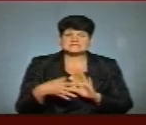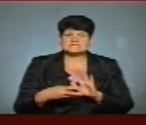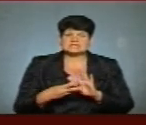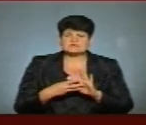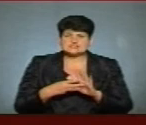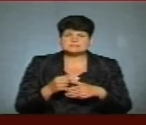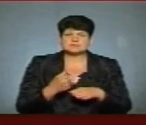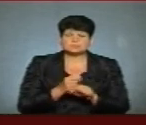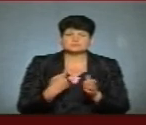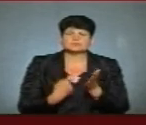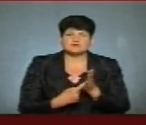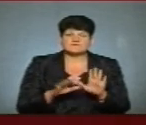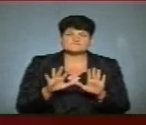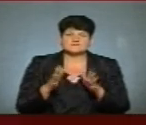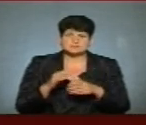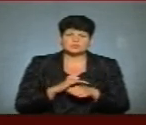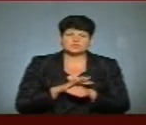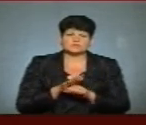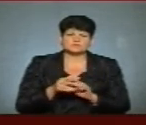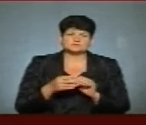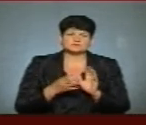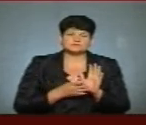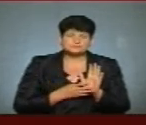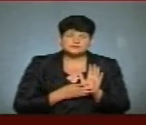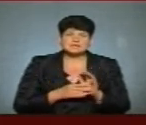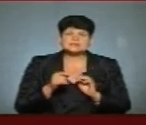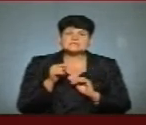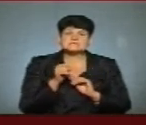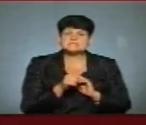1958 лабораторно підтверджених випадків COVID-19. З них